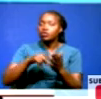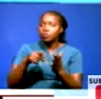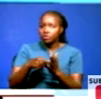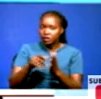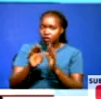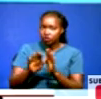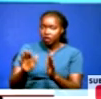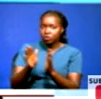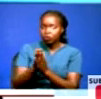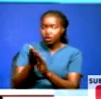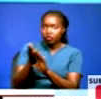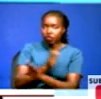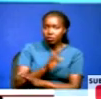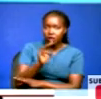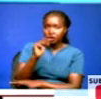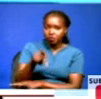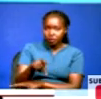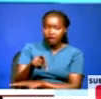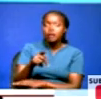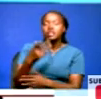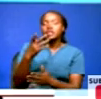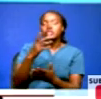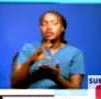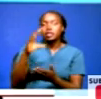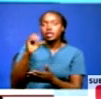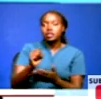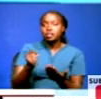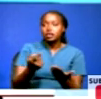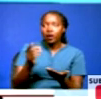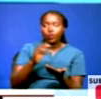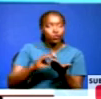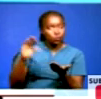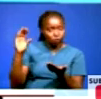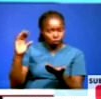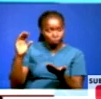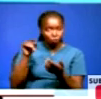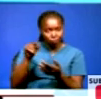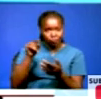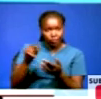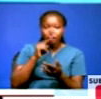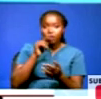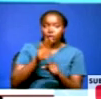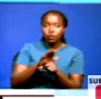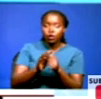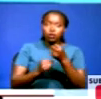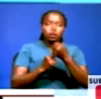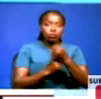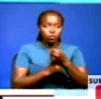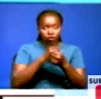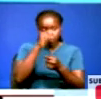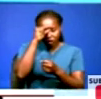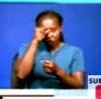kwenye jumuiya hiyo. Waziri Miano, ambaye alikula kiapo kama mwanachama si rasmi wa bunge hilo, aliahidi uungwaji mkono wa serikali